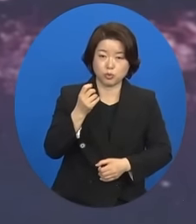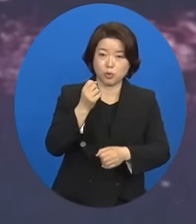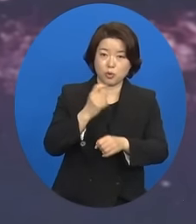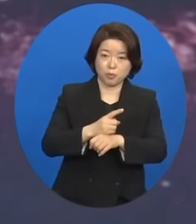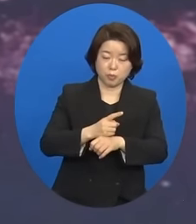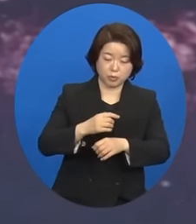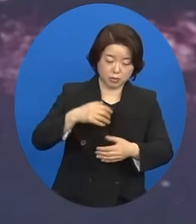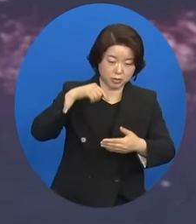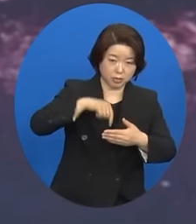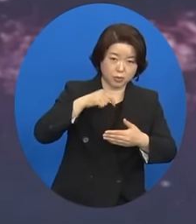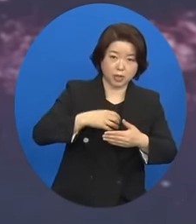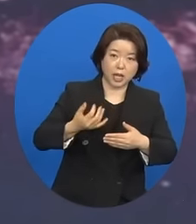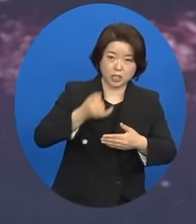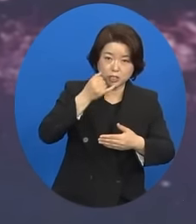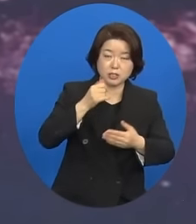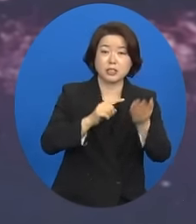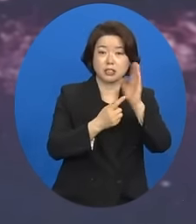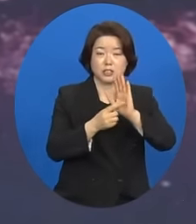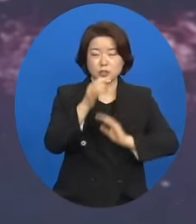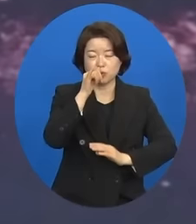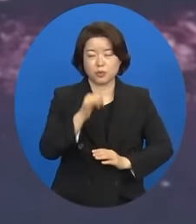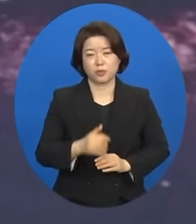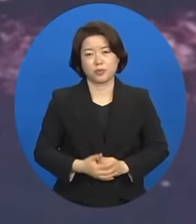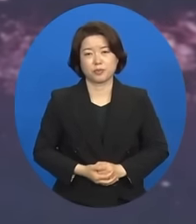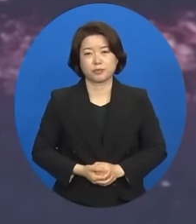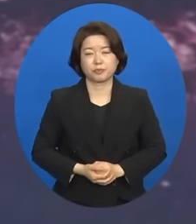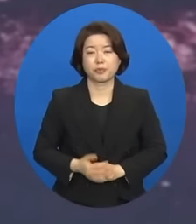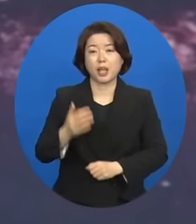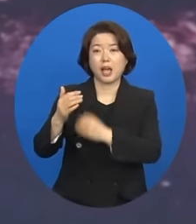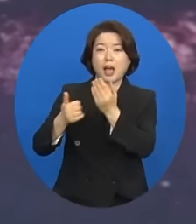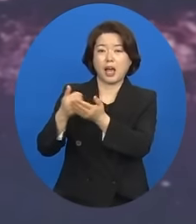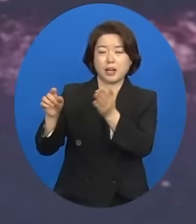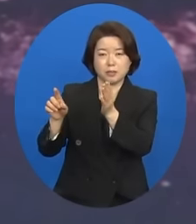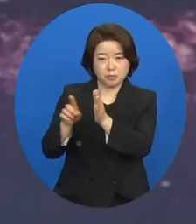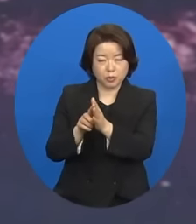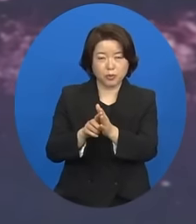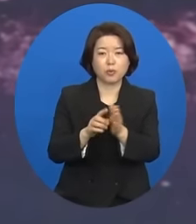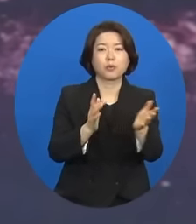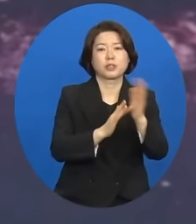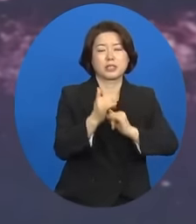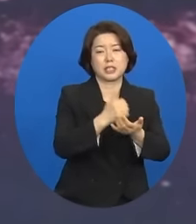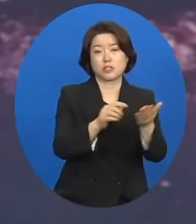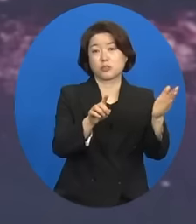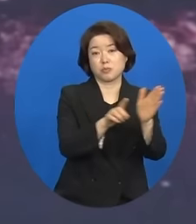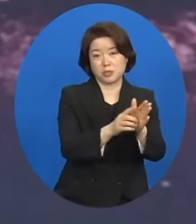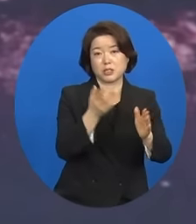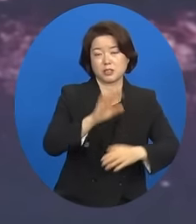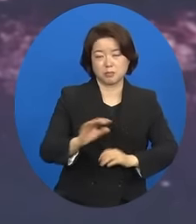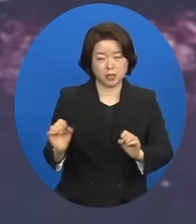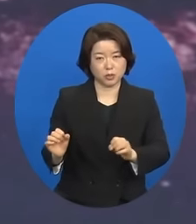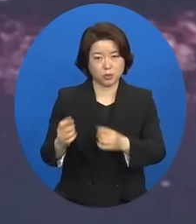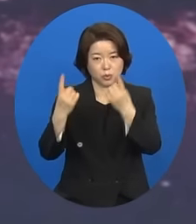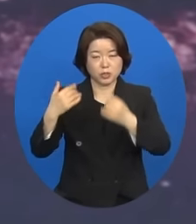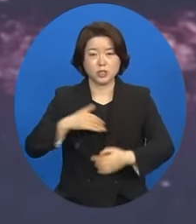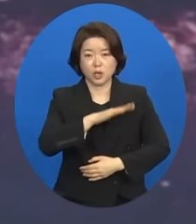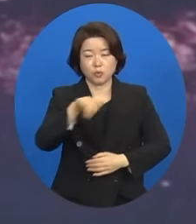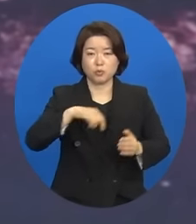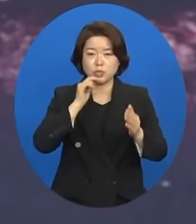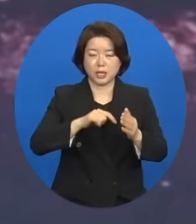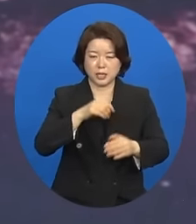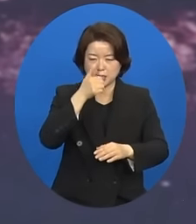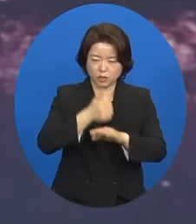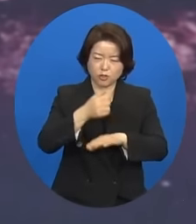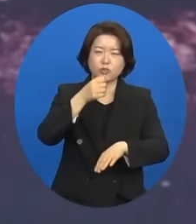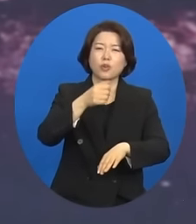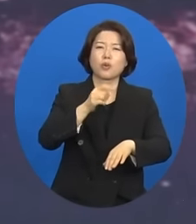자라는 상징적인 인입니다 하나님을 믿고 예수님을 믿지만 안에 여전히 죄성이 남아